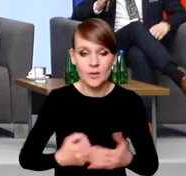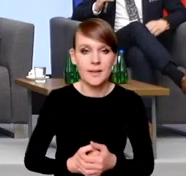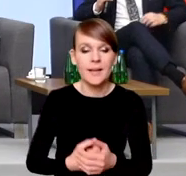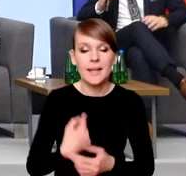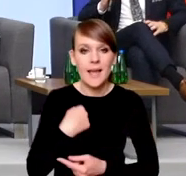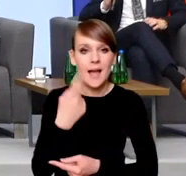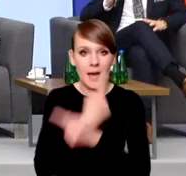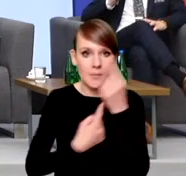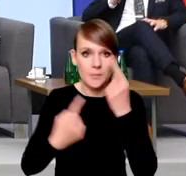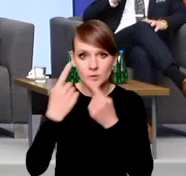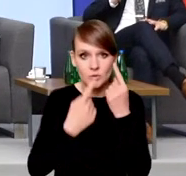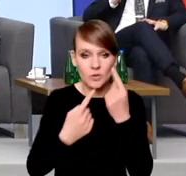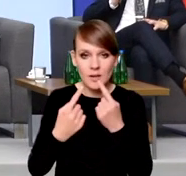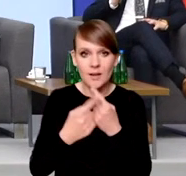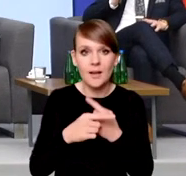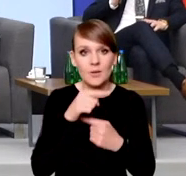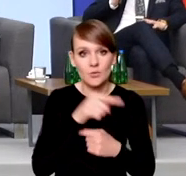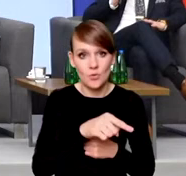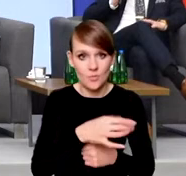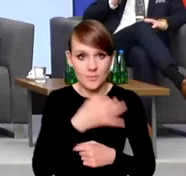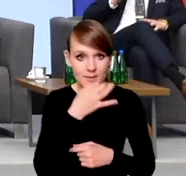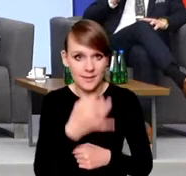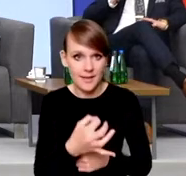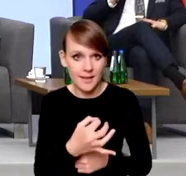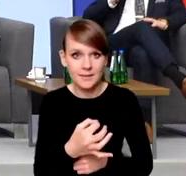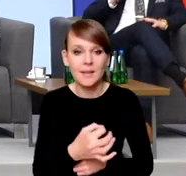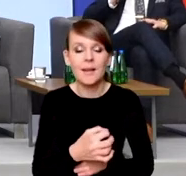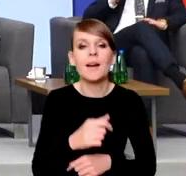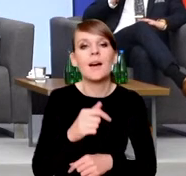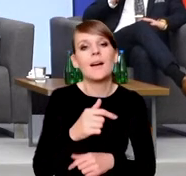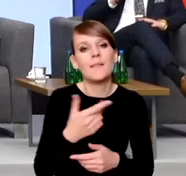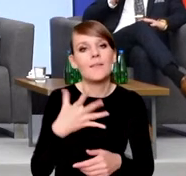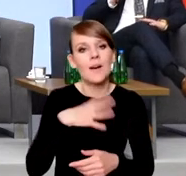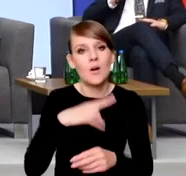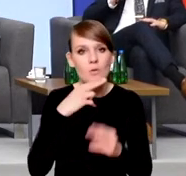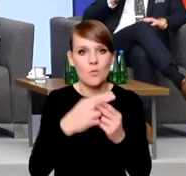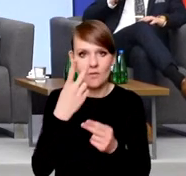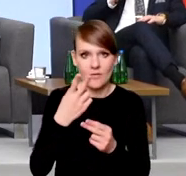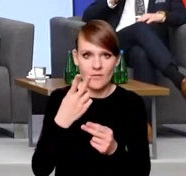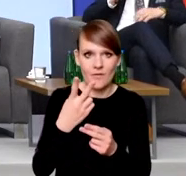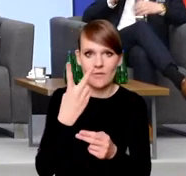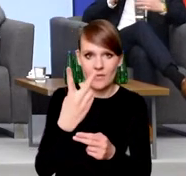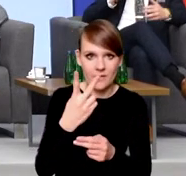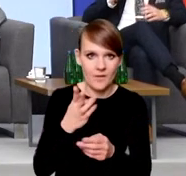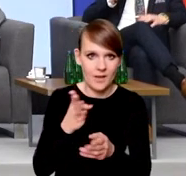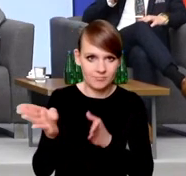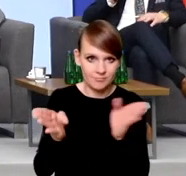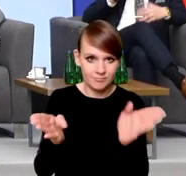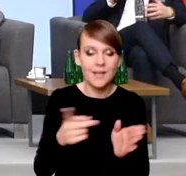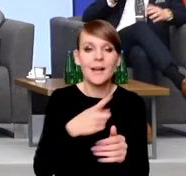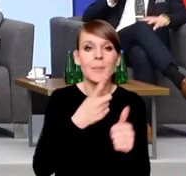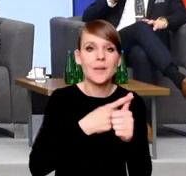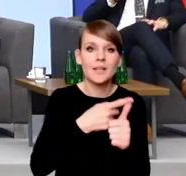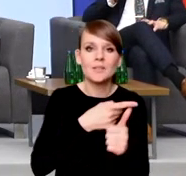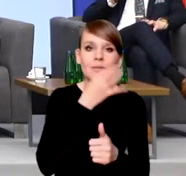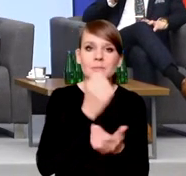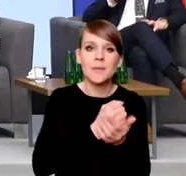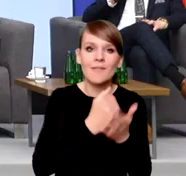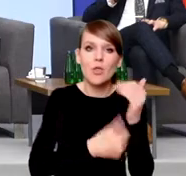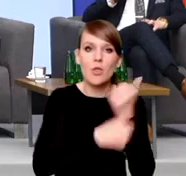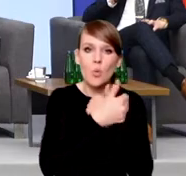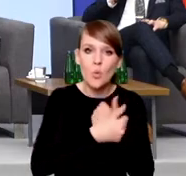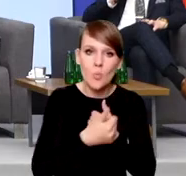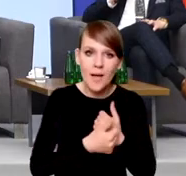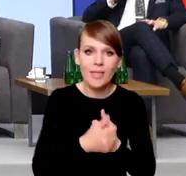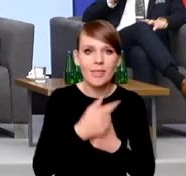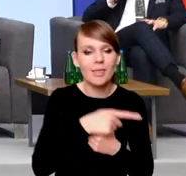do tego pytania należałoby się odnieść niejako dwutorowo, bo z jednej strony jest to pytanie o aktualizację pewnych dokumentów czy koncepcji, które